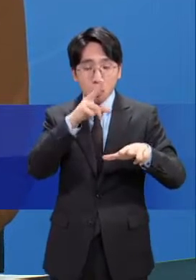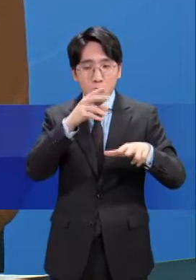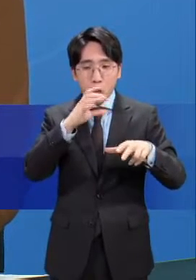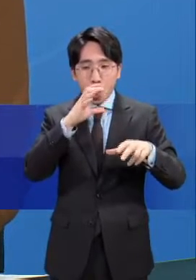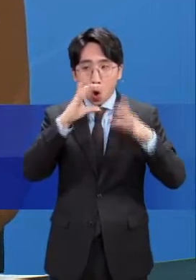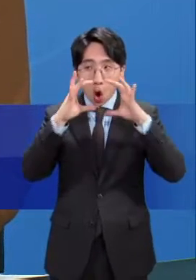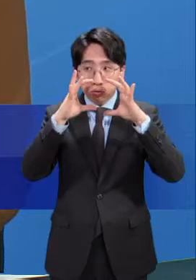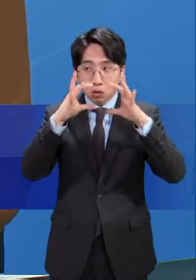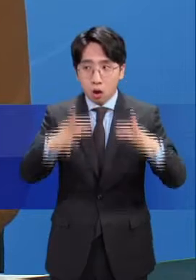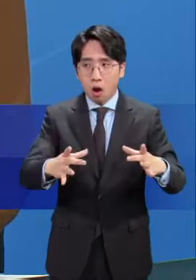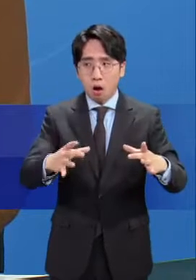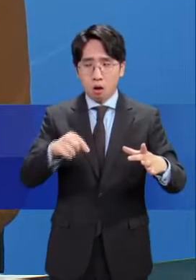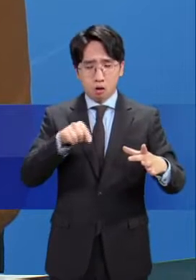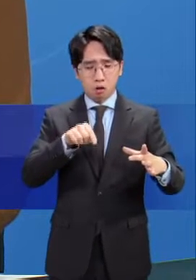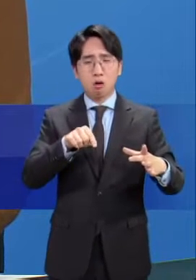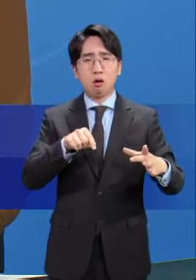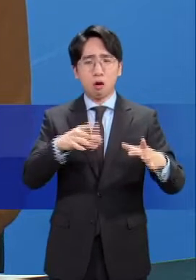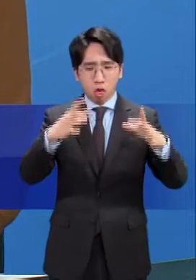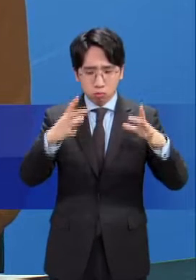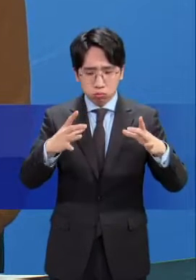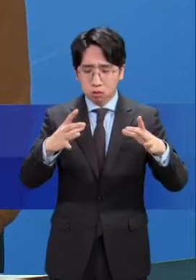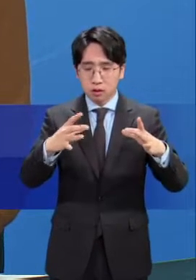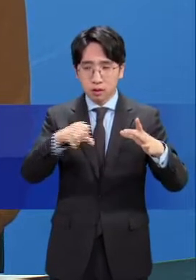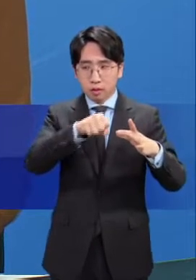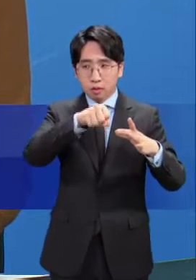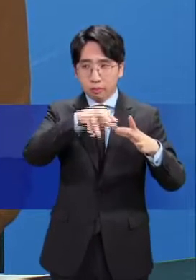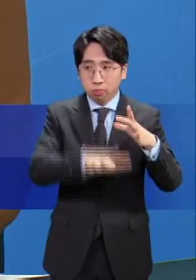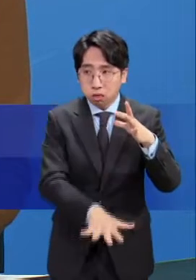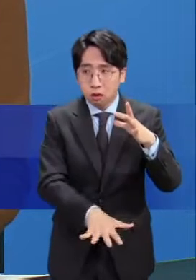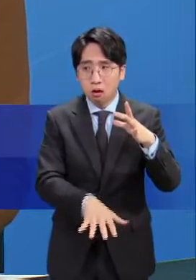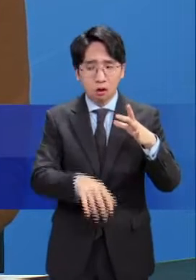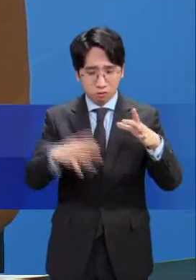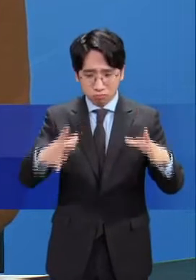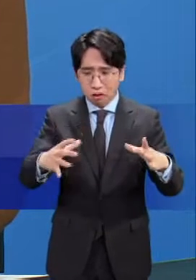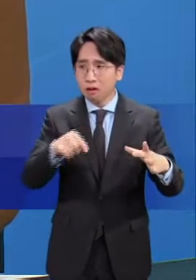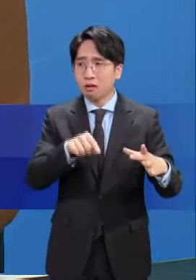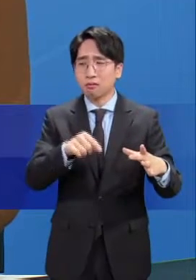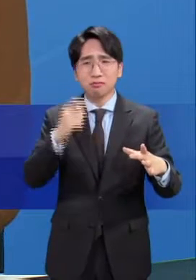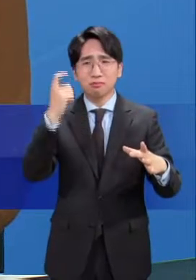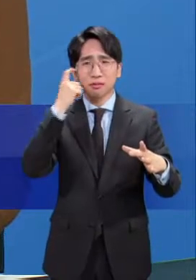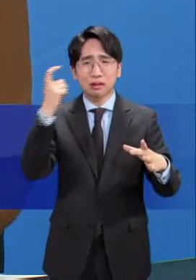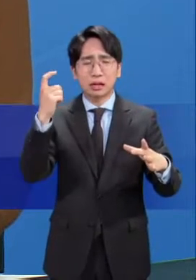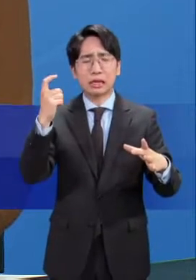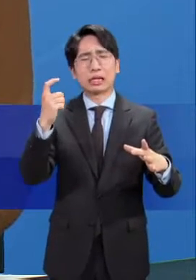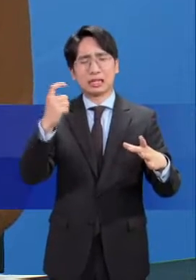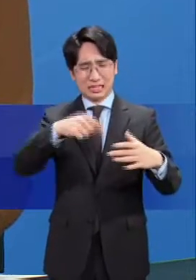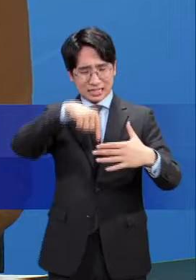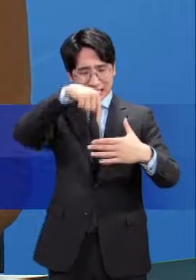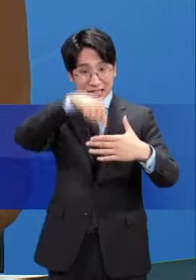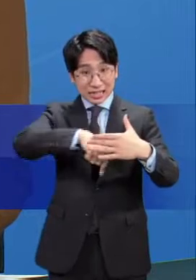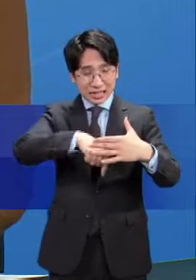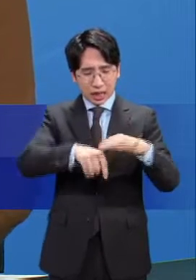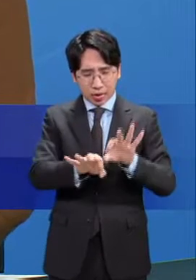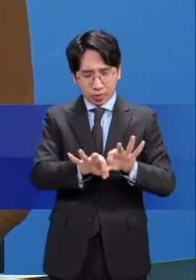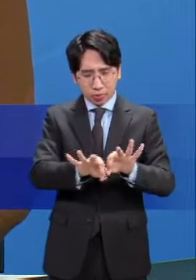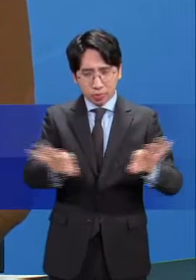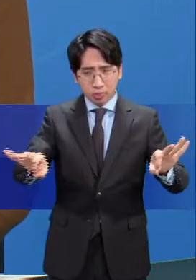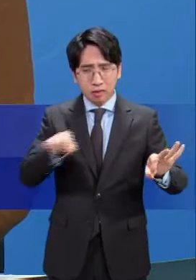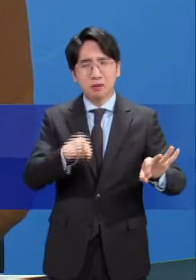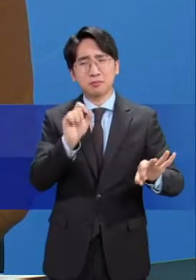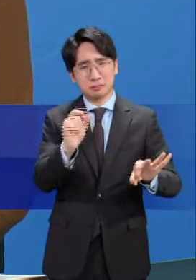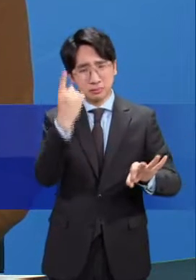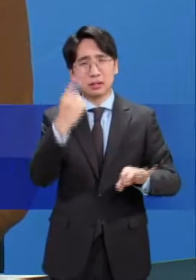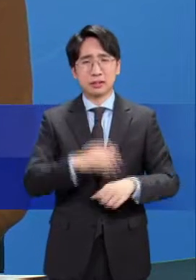있다는 건데요. 싱크홀의 원인 가운데 하나인 노후 하수관 교체 비용은 턱없이 부족한 것으로